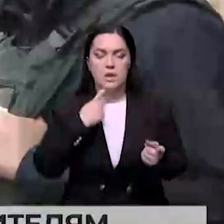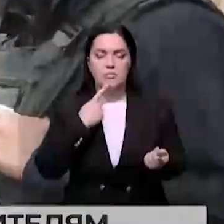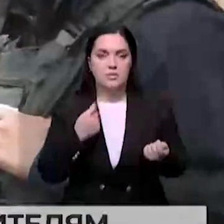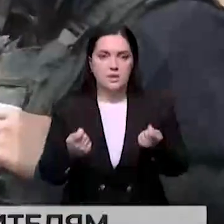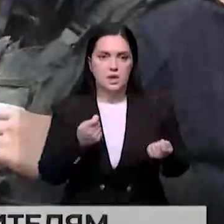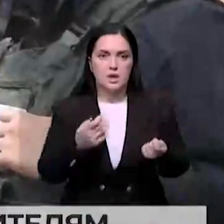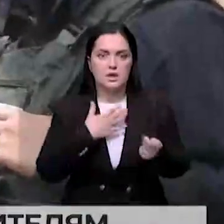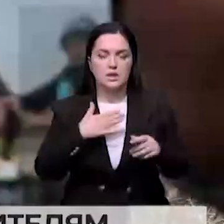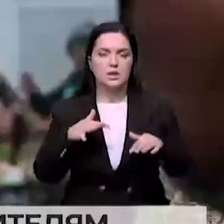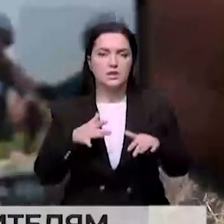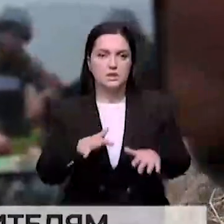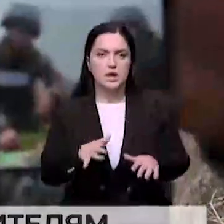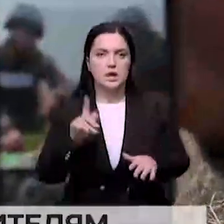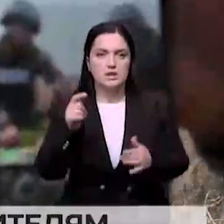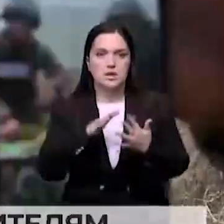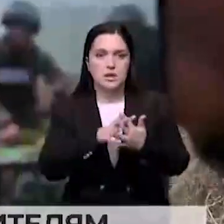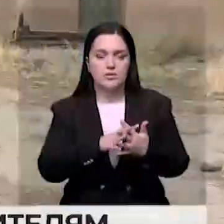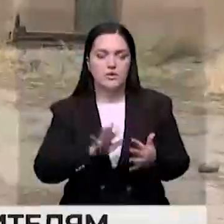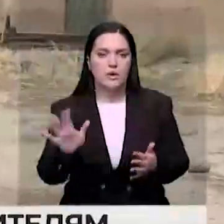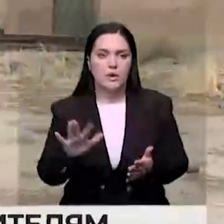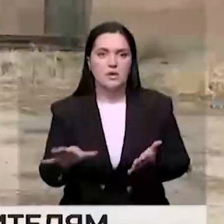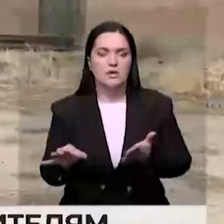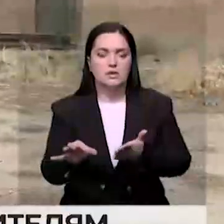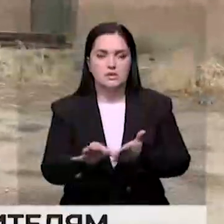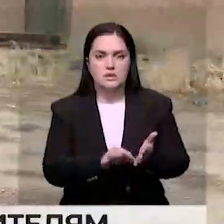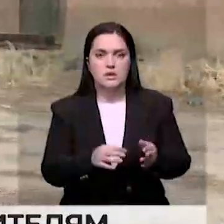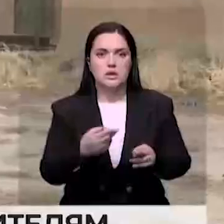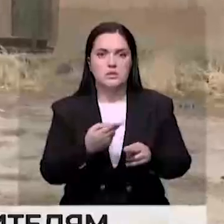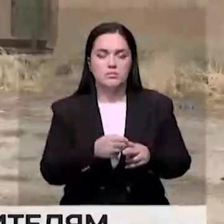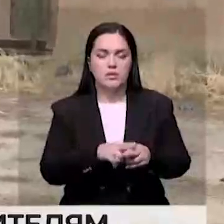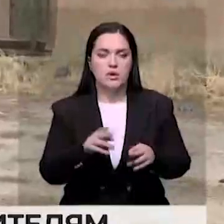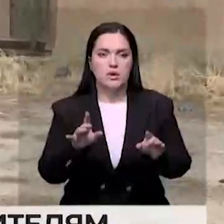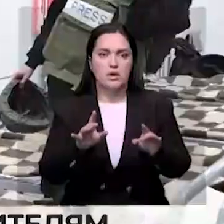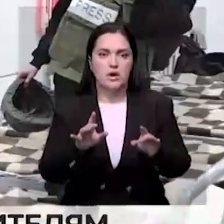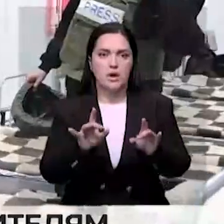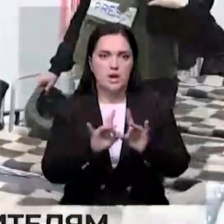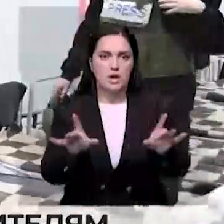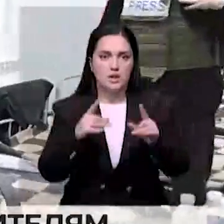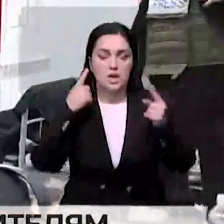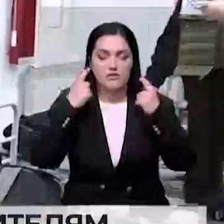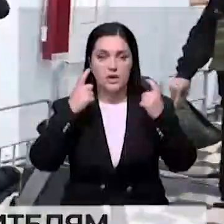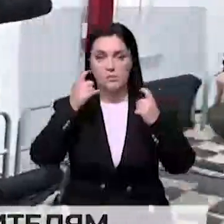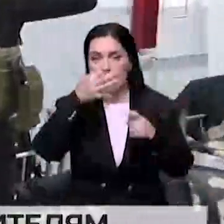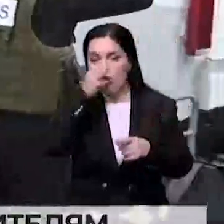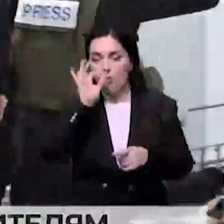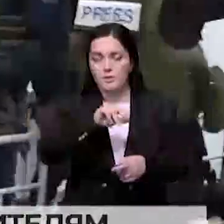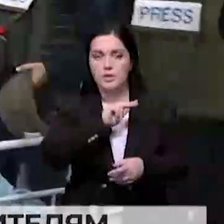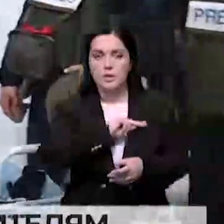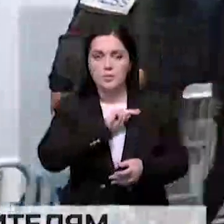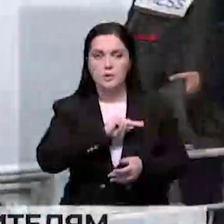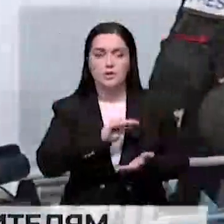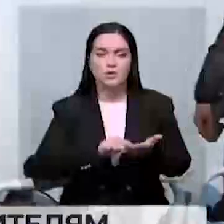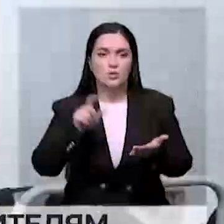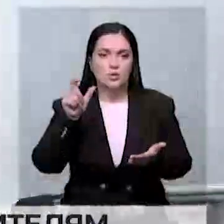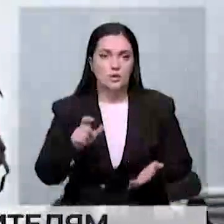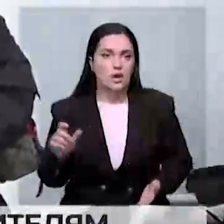бдительность. Наше дело не воевать, а оперативно и достоверно освещать информацию. Опыт работы журналистов в горячих точках